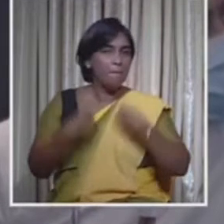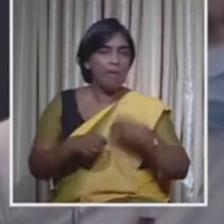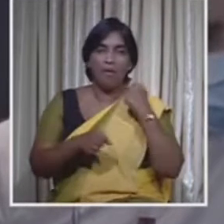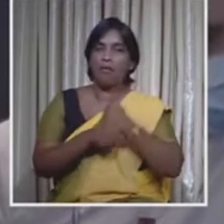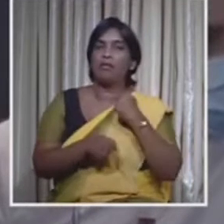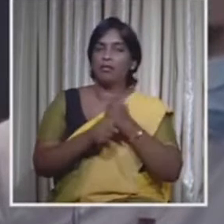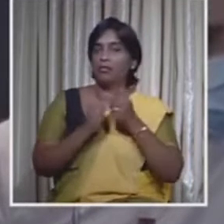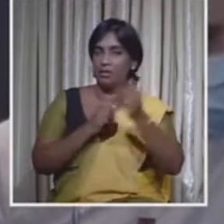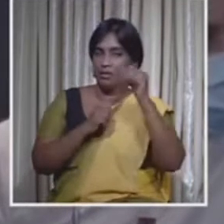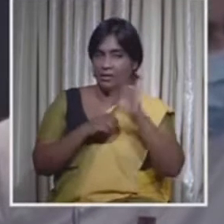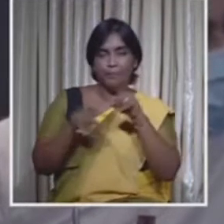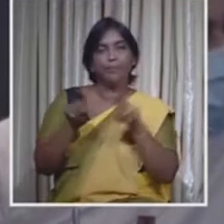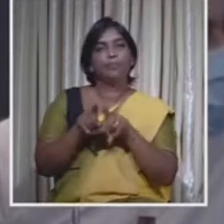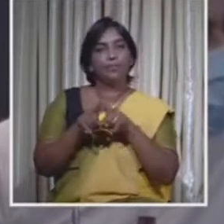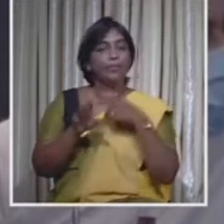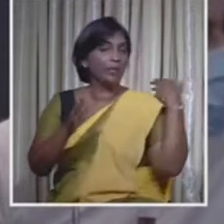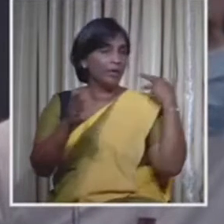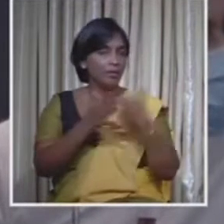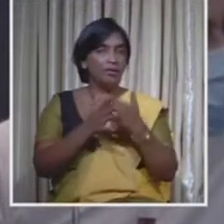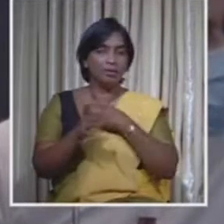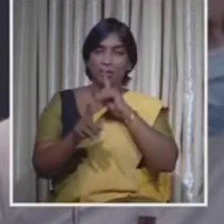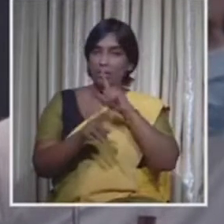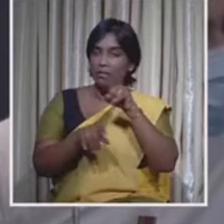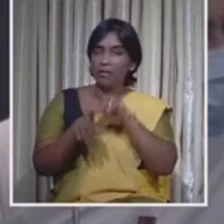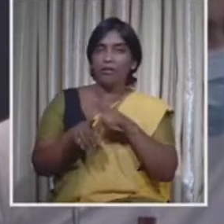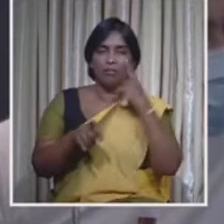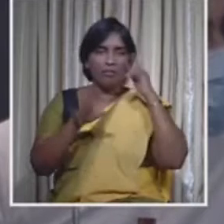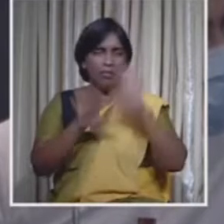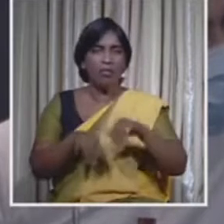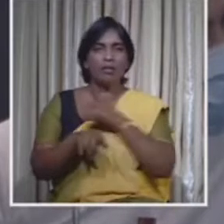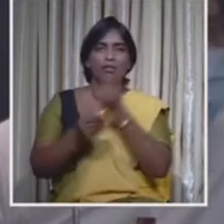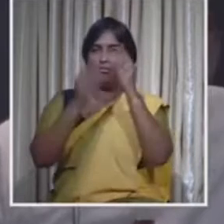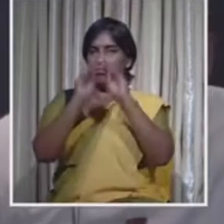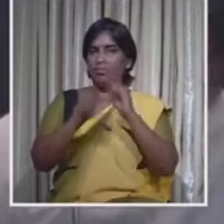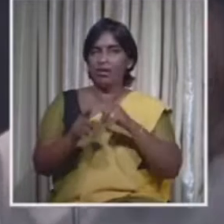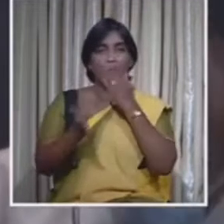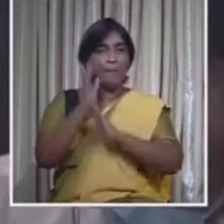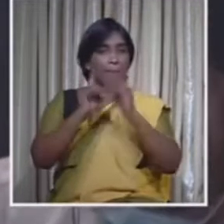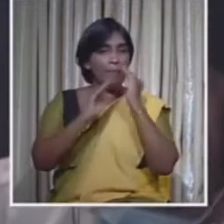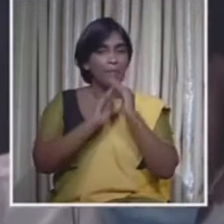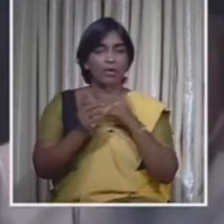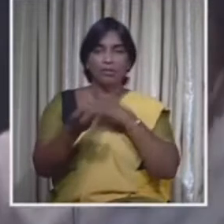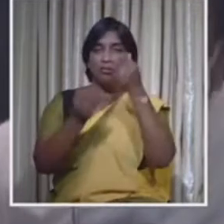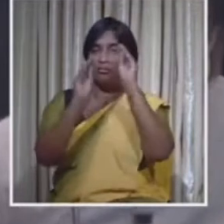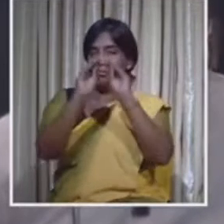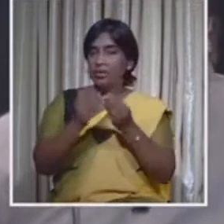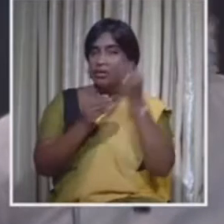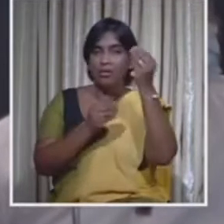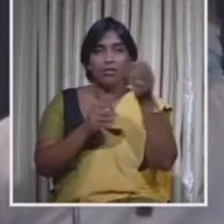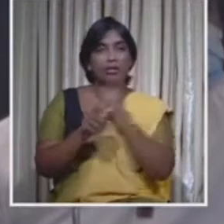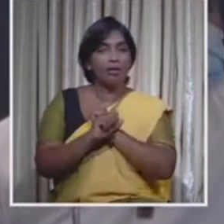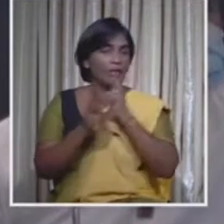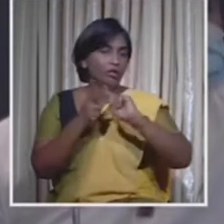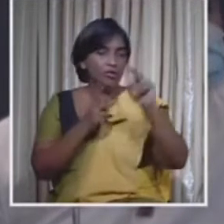රාජ්‍යයක් බවට පත් කරමින් තියෙනවා. ඉතිහාසයේ ඉදිරිපත් කළ අවිනිශ්චිතම අයවැය අමාත්‍යංශවලට පරිපූර්ණ ඇස්තමේන්තු ඉදිරිපත් කරන්න